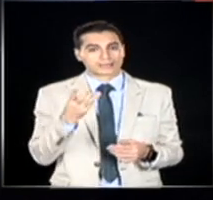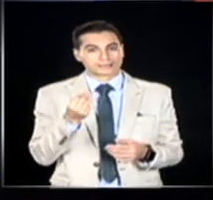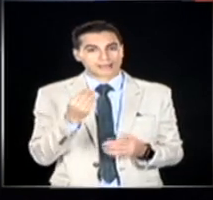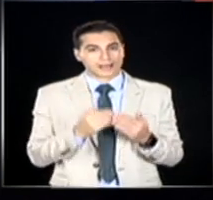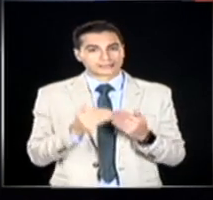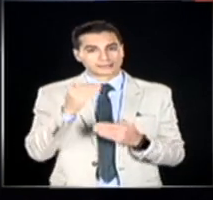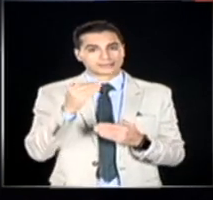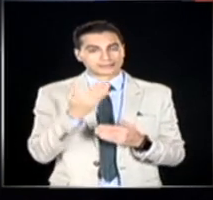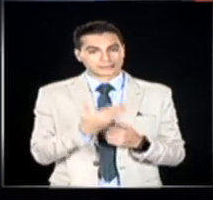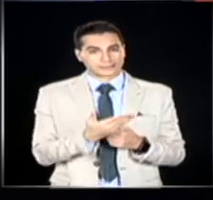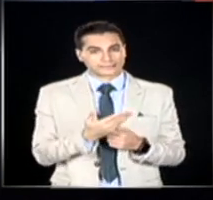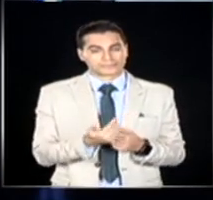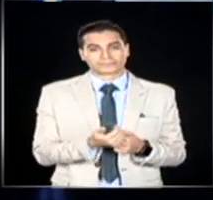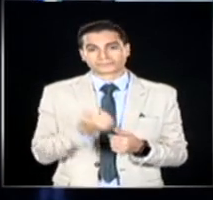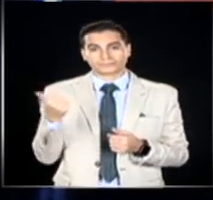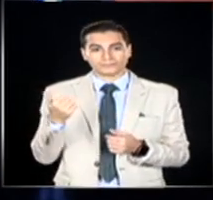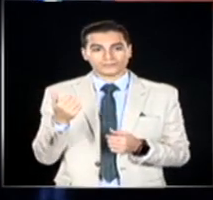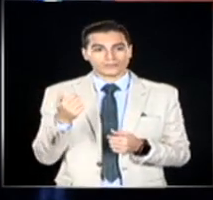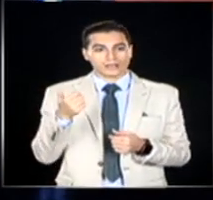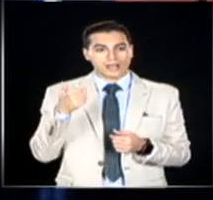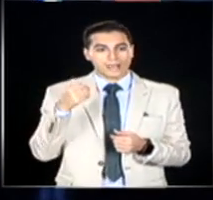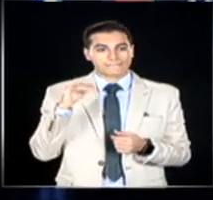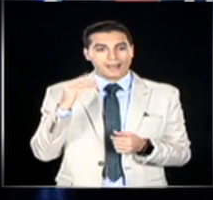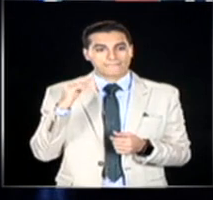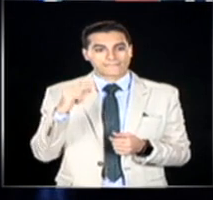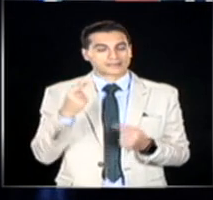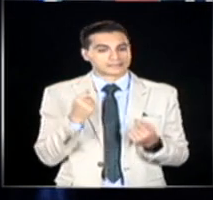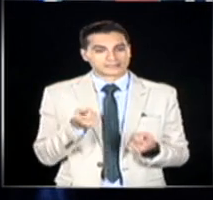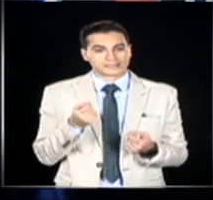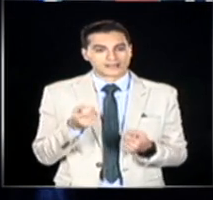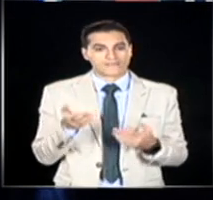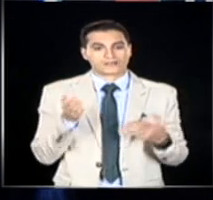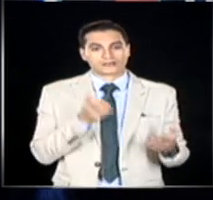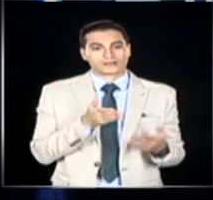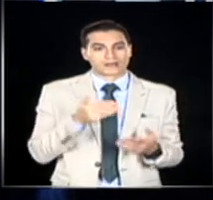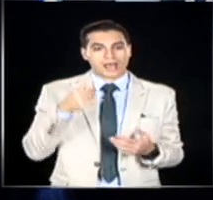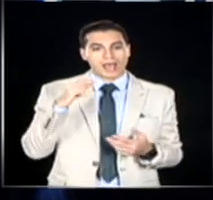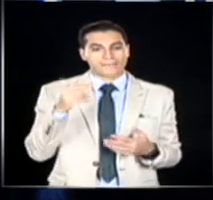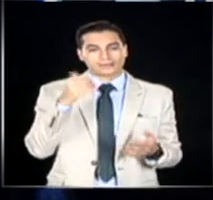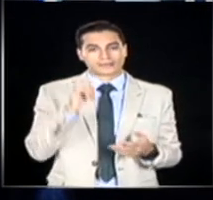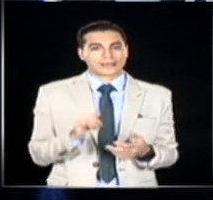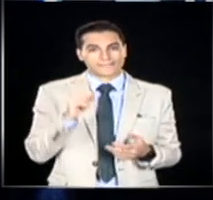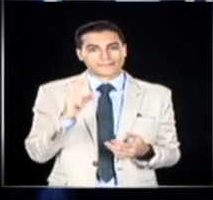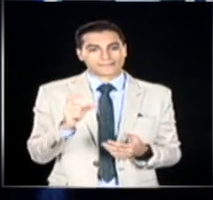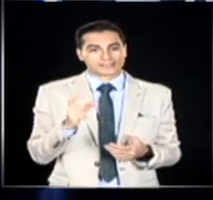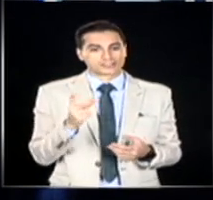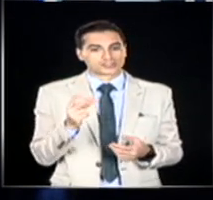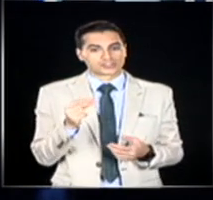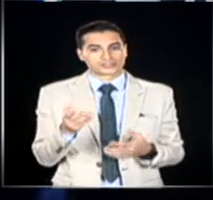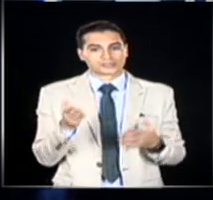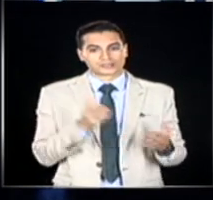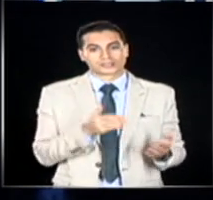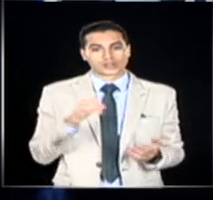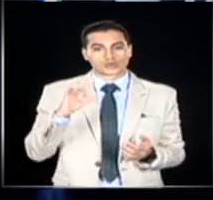محمد حمادة في المقدمة 30 نقطة، محمد حمدي مفيش نقط، أحمد أمين